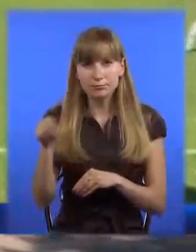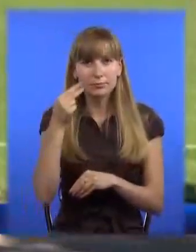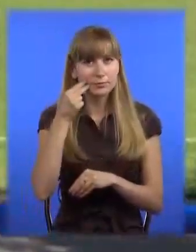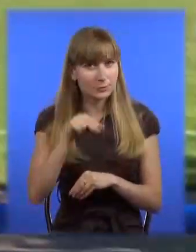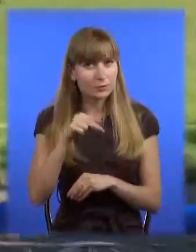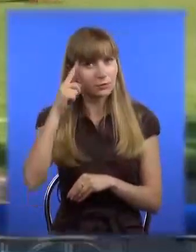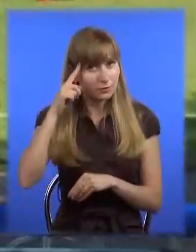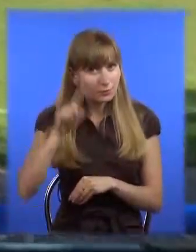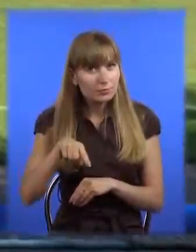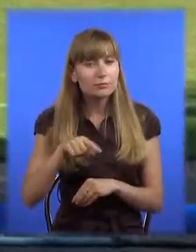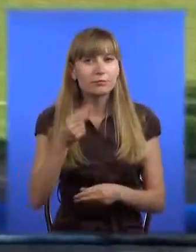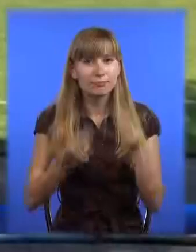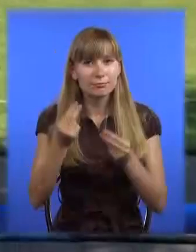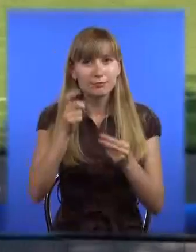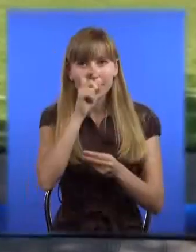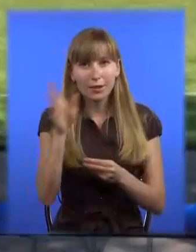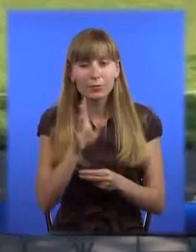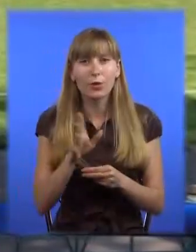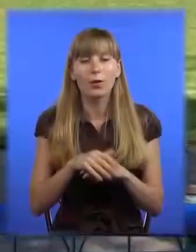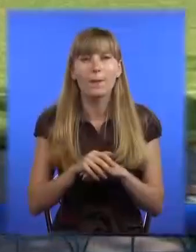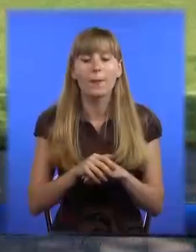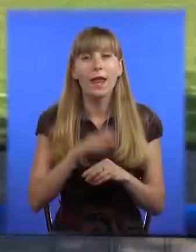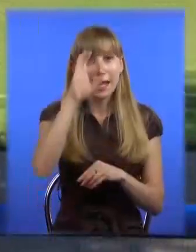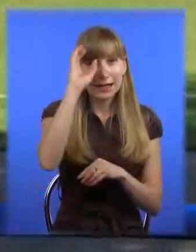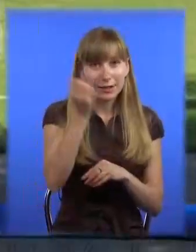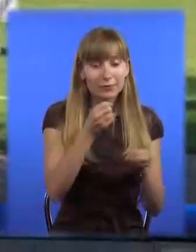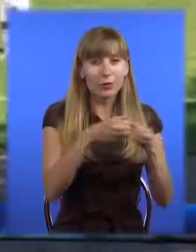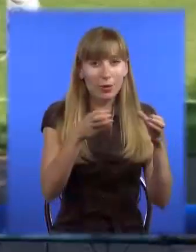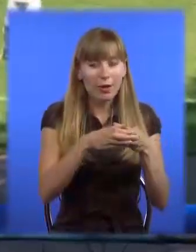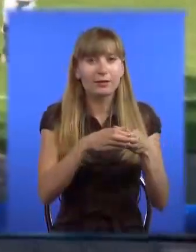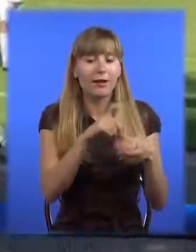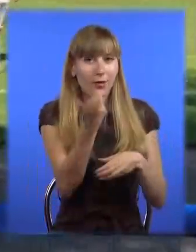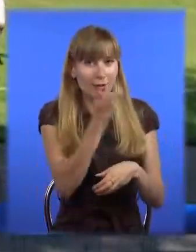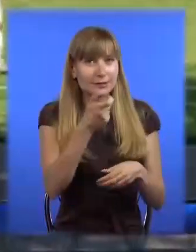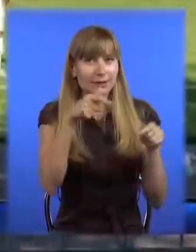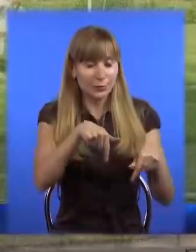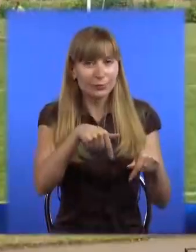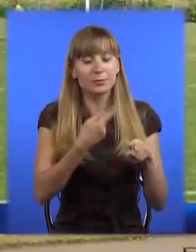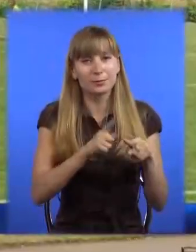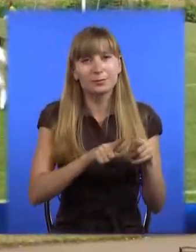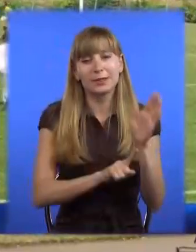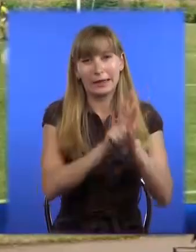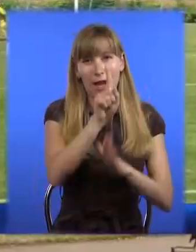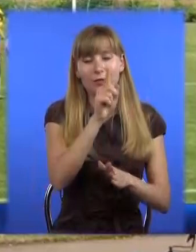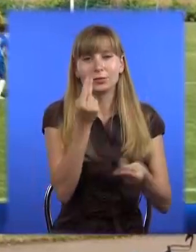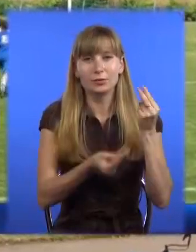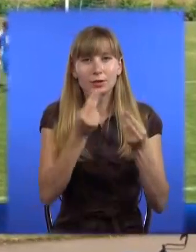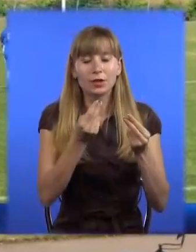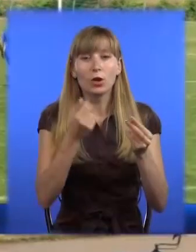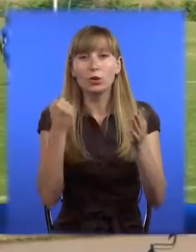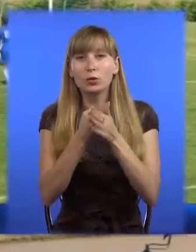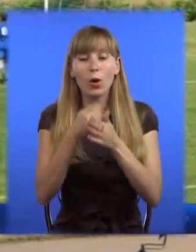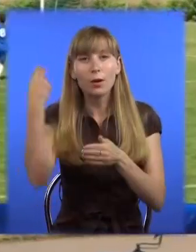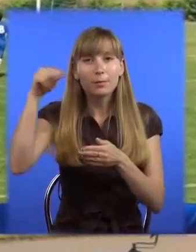перебувають на вершині турнірної таблиці. На правах господарів поля ініціативу тримав колектив Валентина Платонова. Втім, до